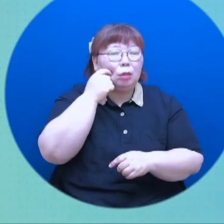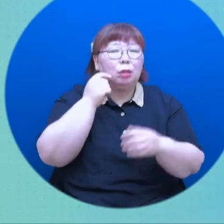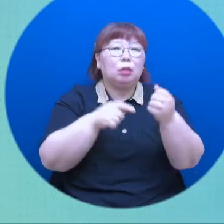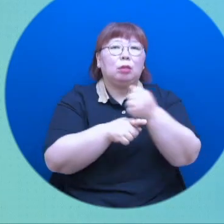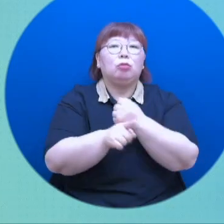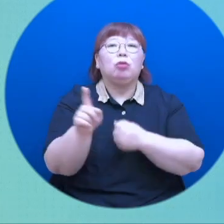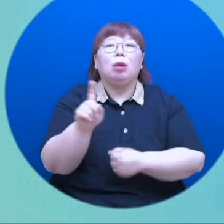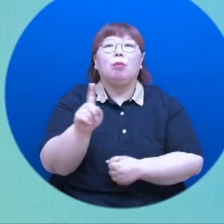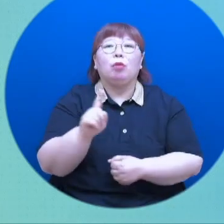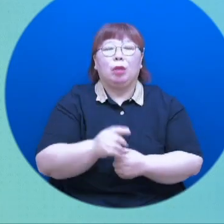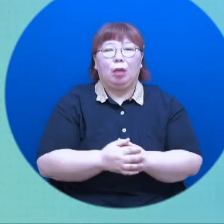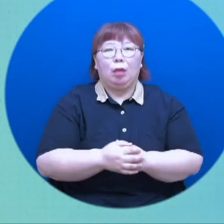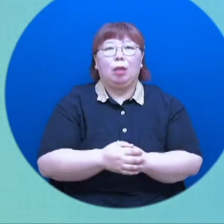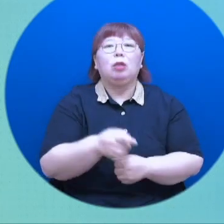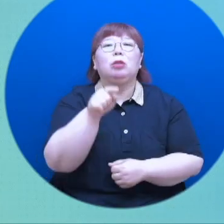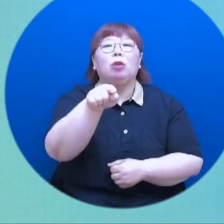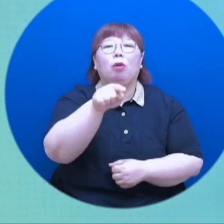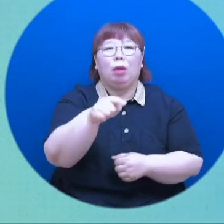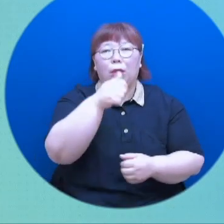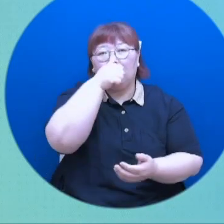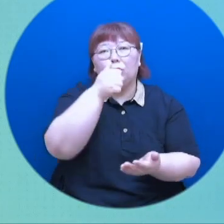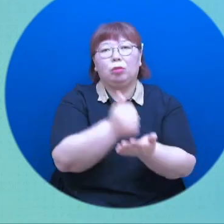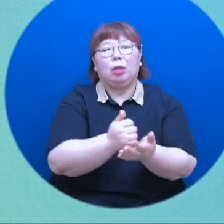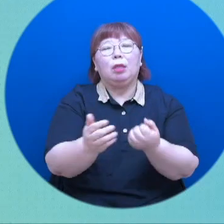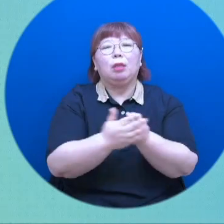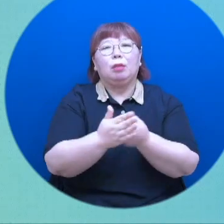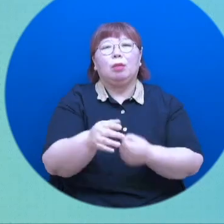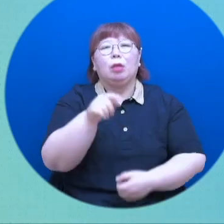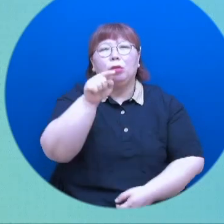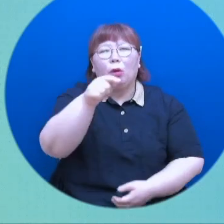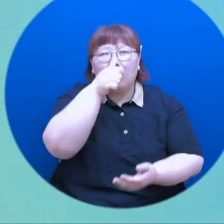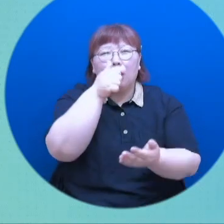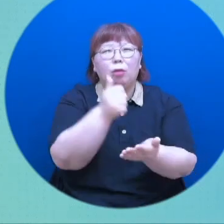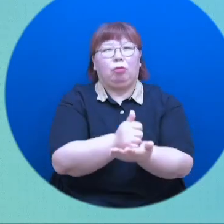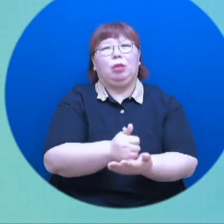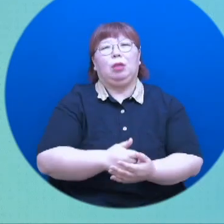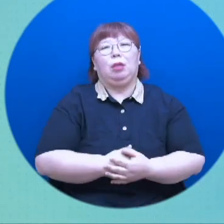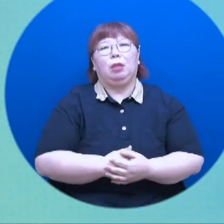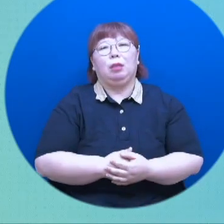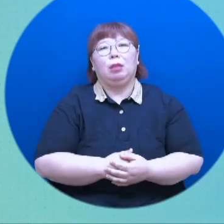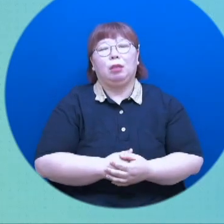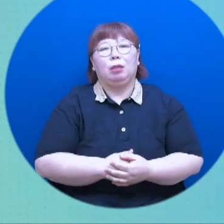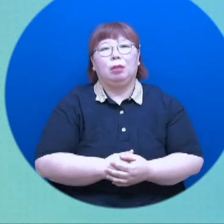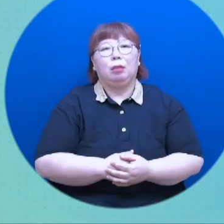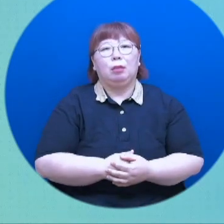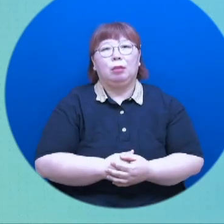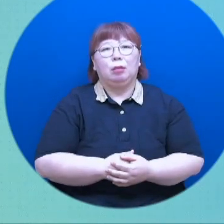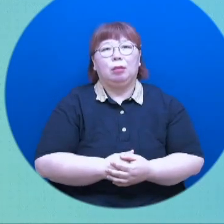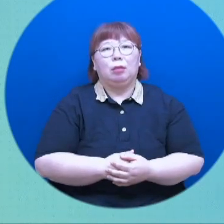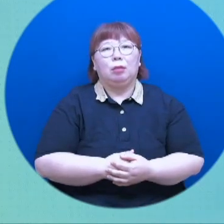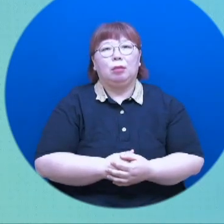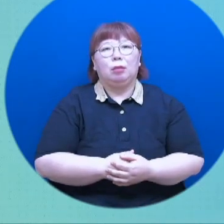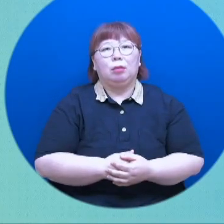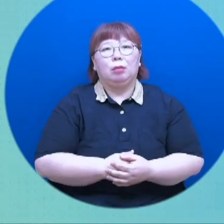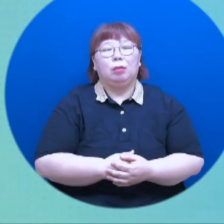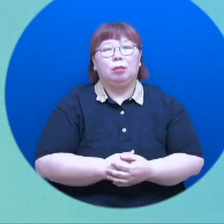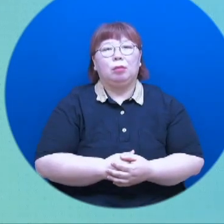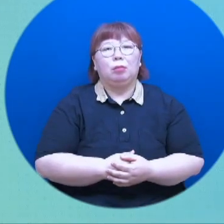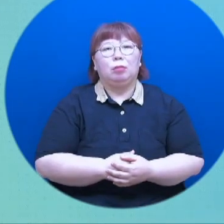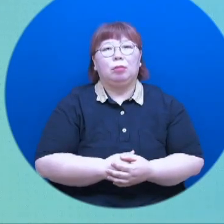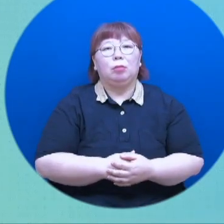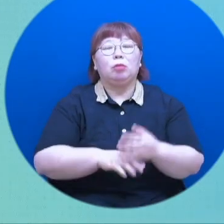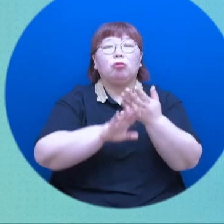아느냐? 너의 죄값이다. 너의 죄값이다. 그 말씀이 딱 들어요. 그리고